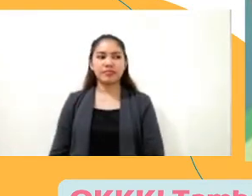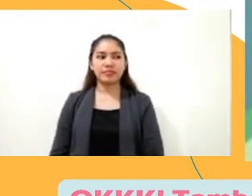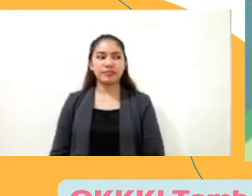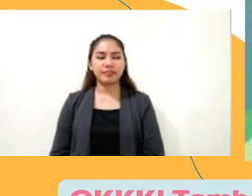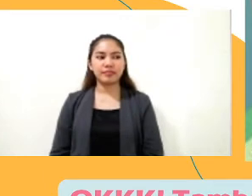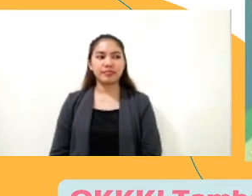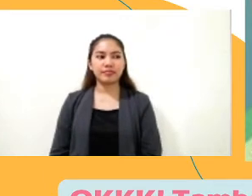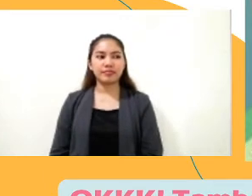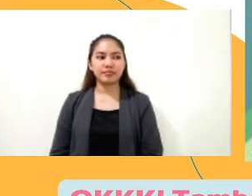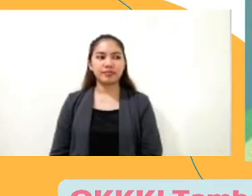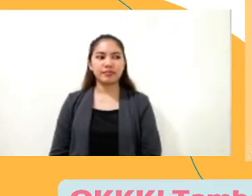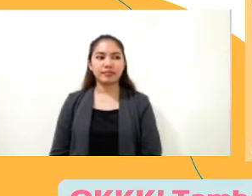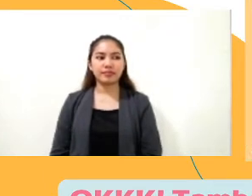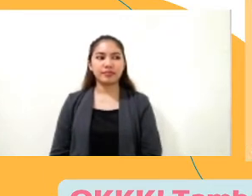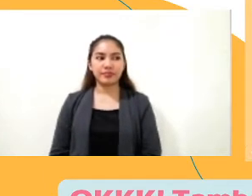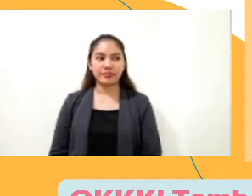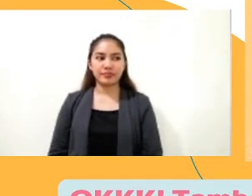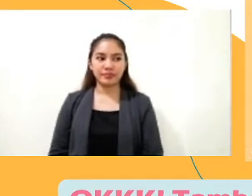Next.